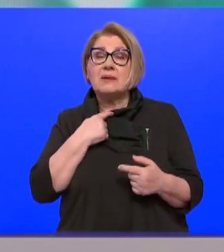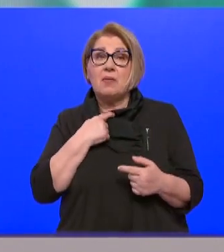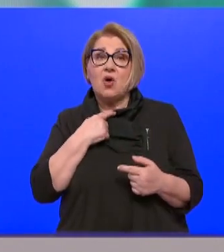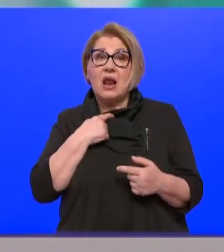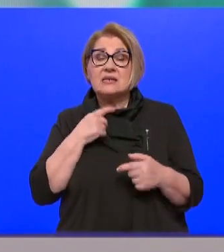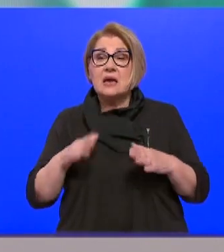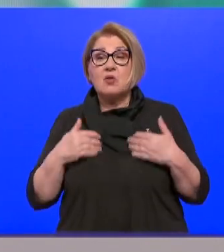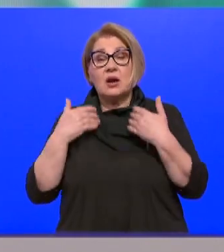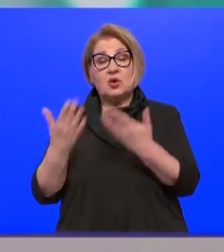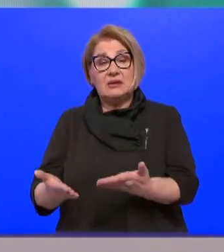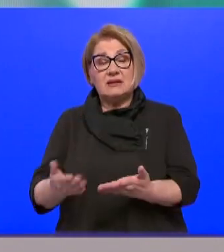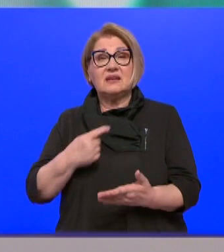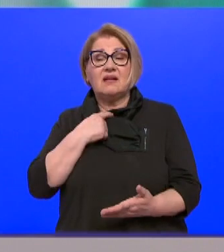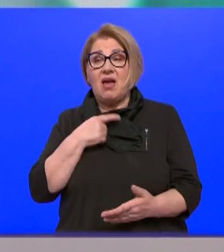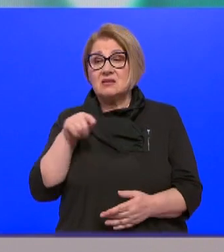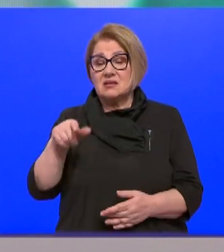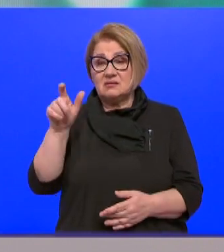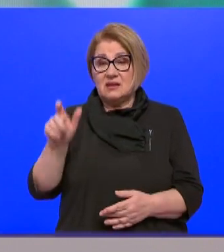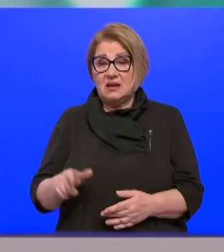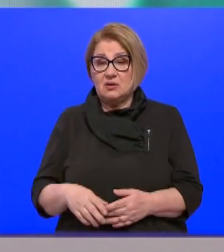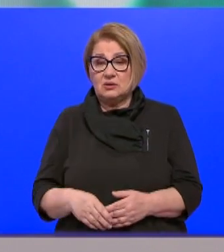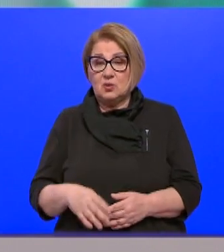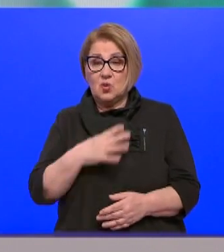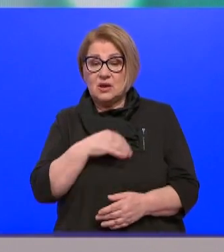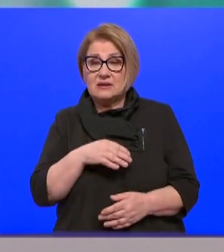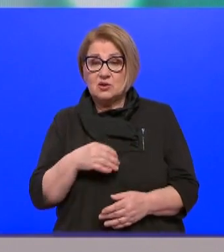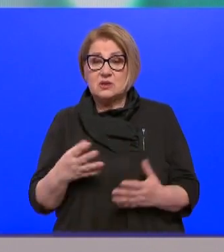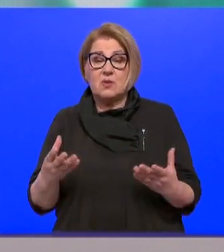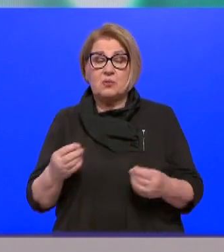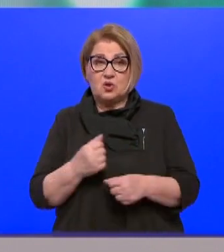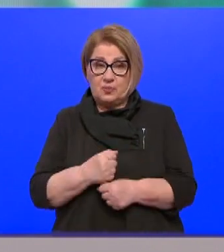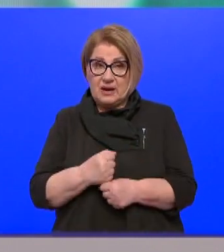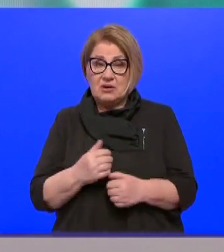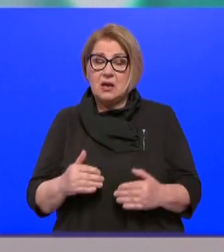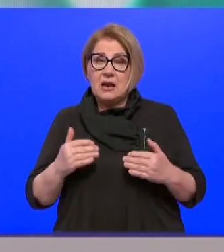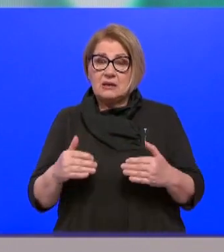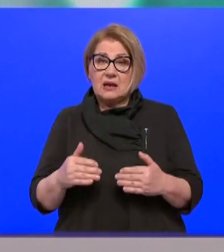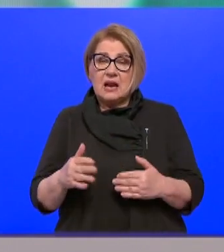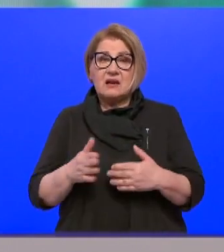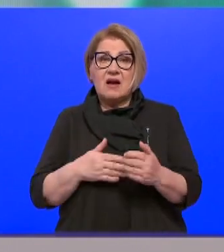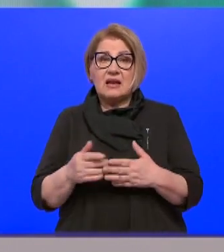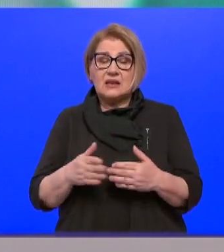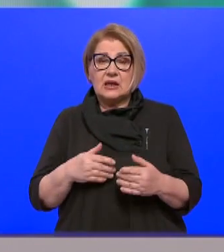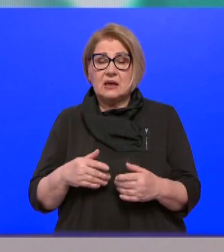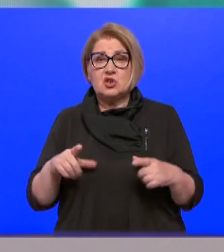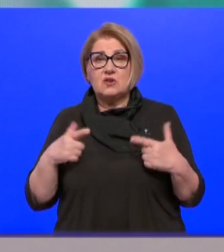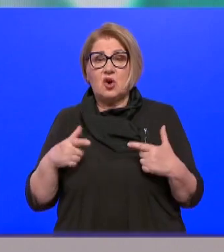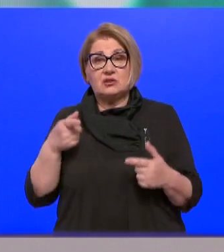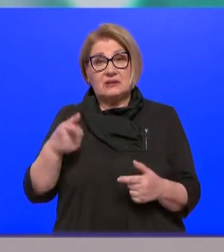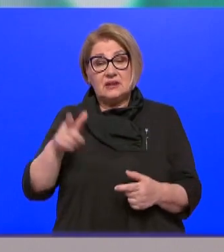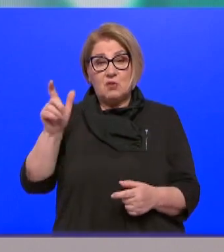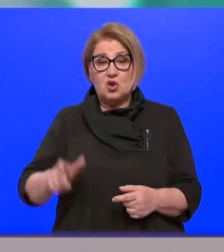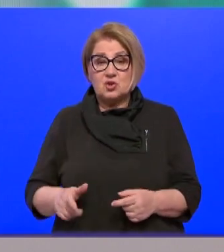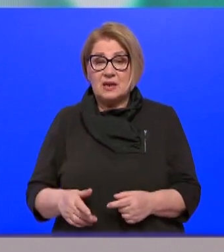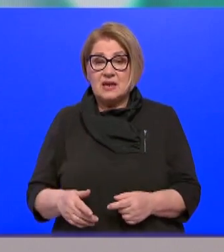za njih i što sve treba napraviti. Mi smo u Hrvatskoj puno napredovali na polju kvalitete života laringektomiranih osoba.